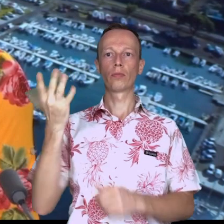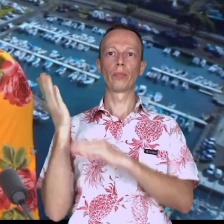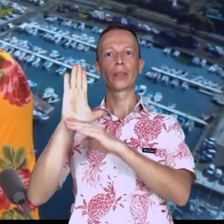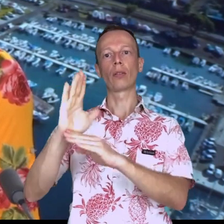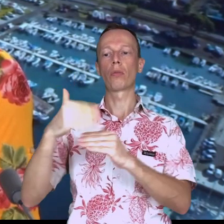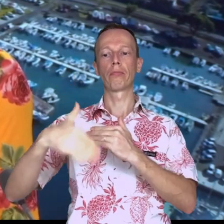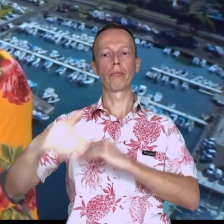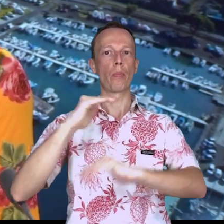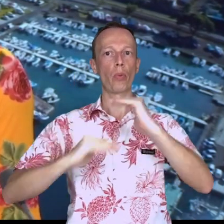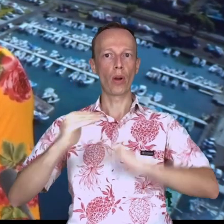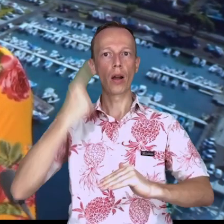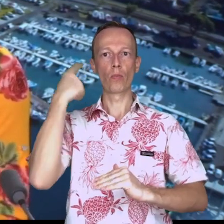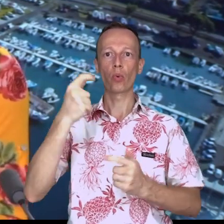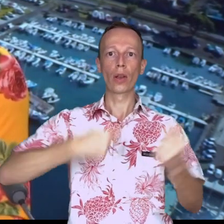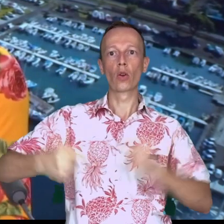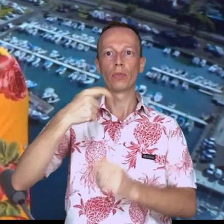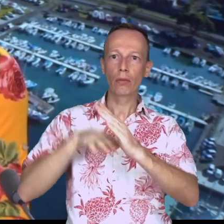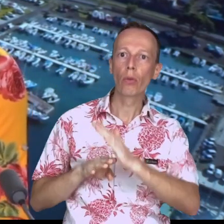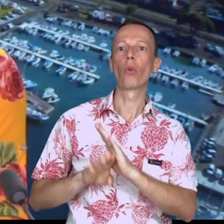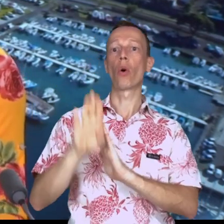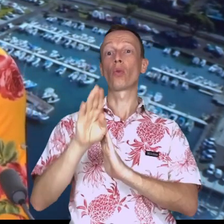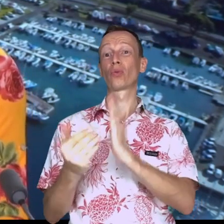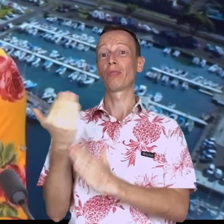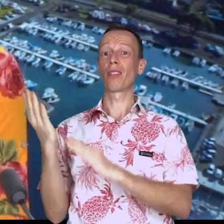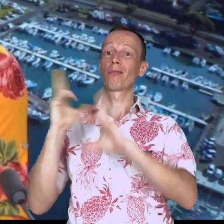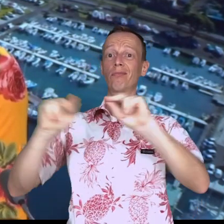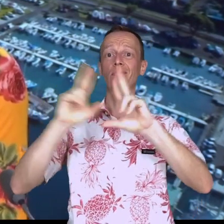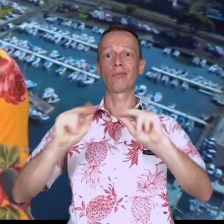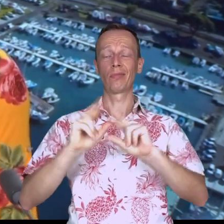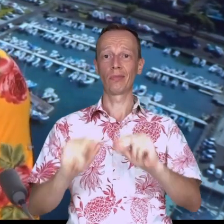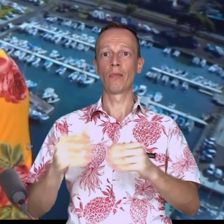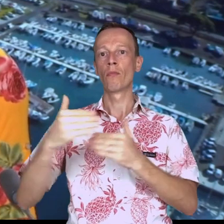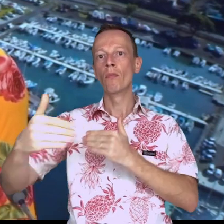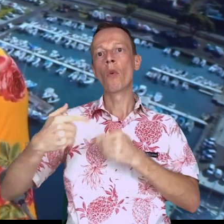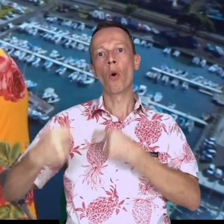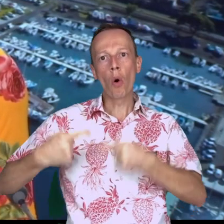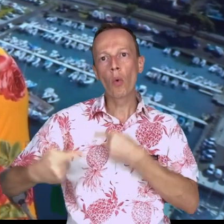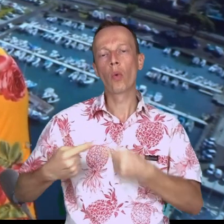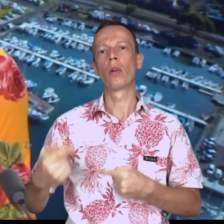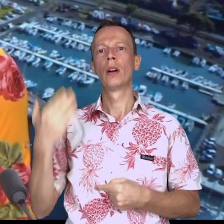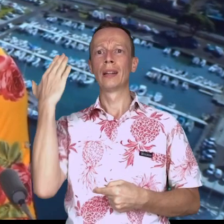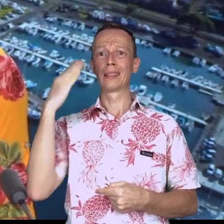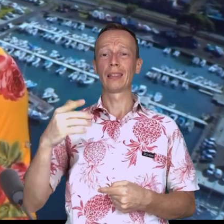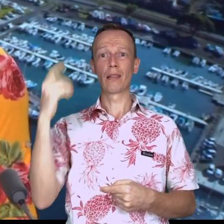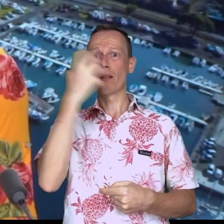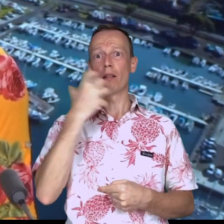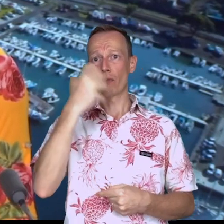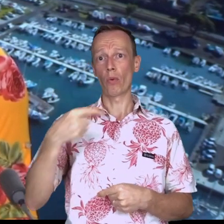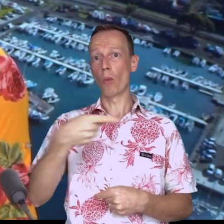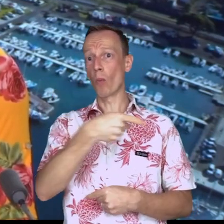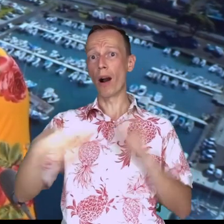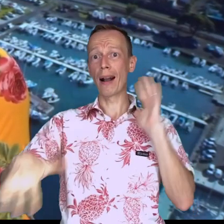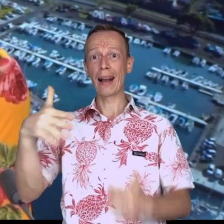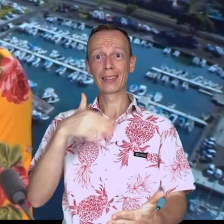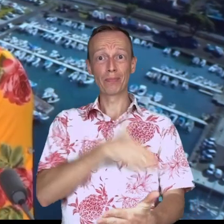du gouvernement ce matin. C'est toujours en cours d'ailleurs en ce moment même. Les prévisions budgétaires sont alarmantes, moins 15 milliards